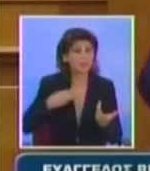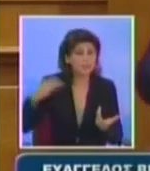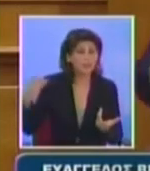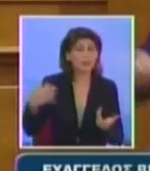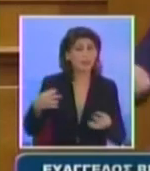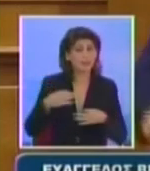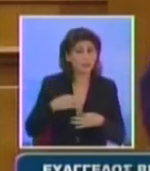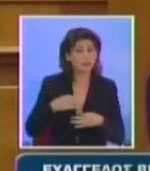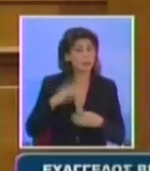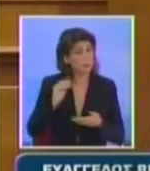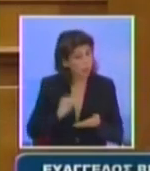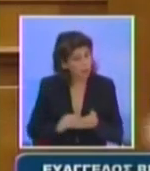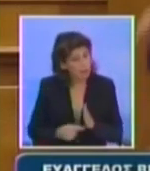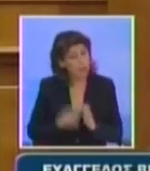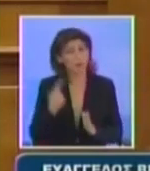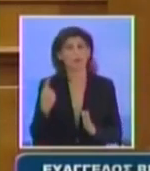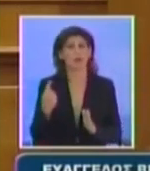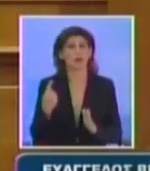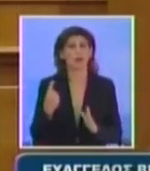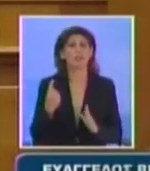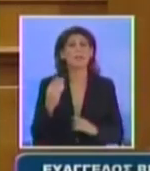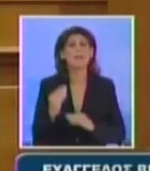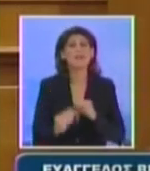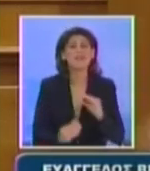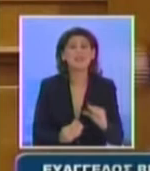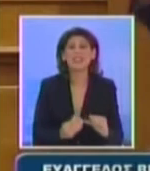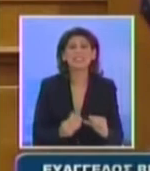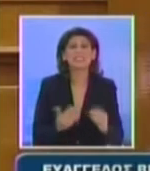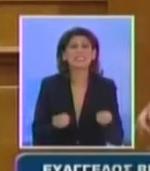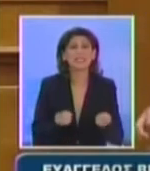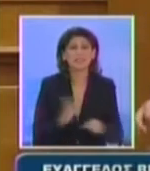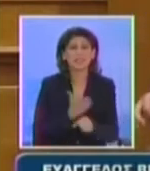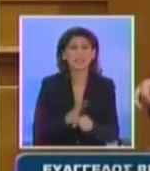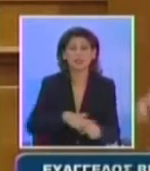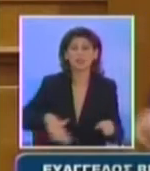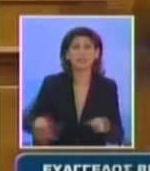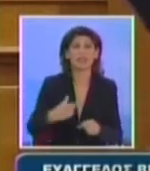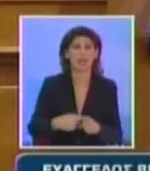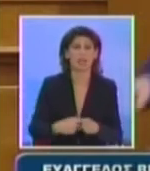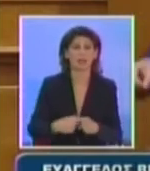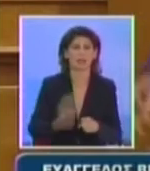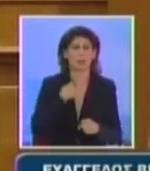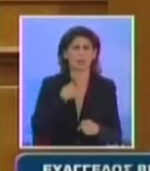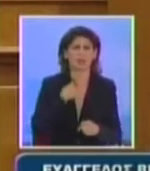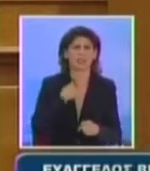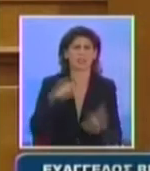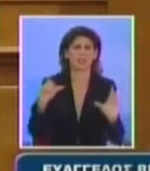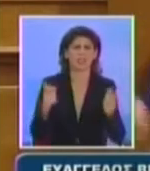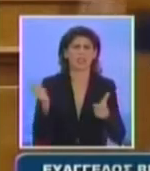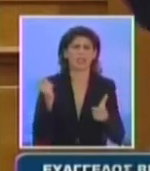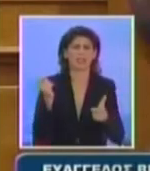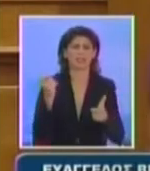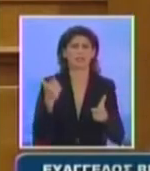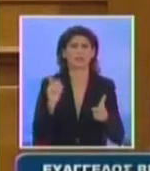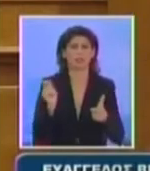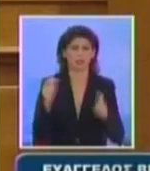μας είπε για μια ακόμη φορά ότι επενδύει στην καταστροφή της χώρας, στην αποτυχία της εθνικής πολιτικής,